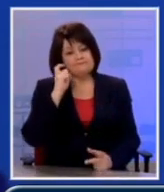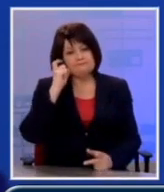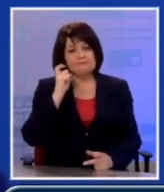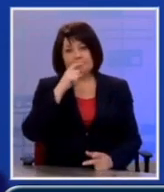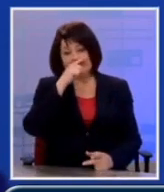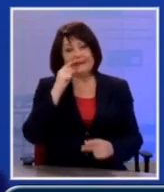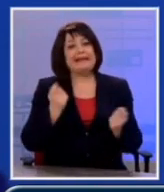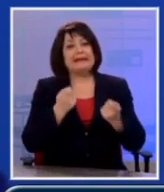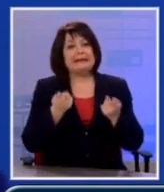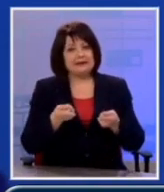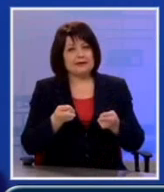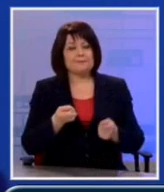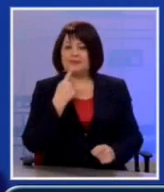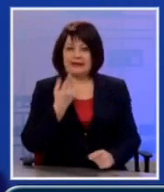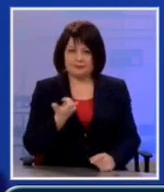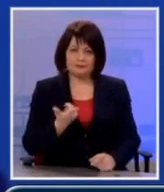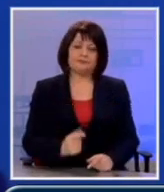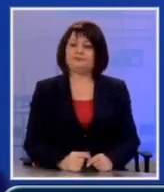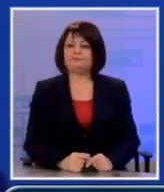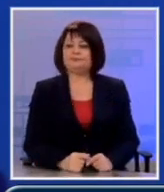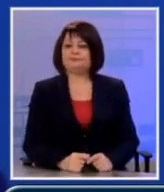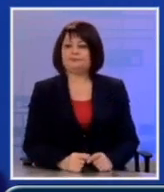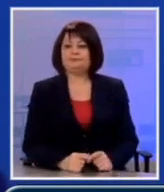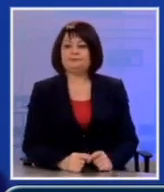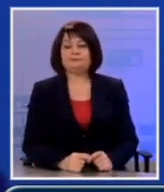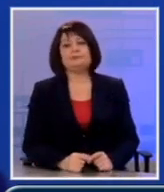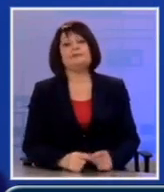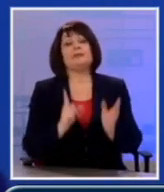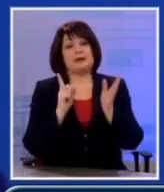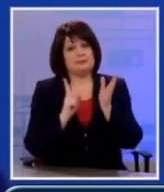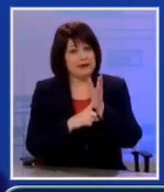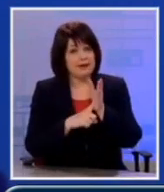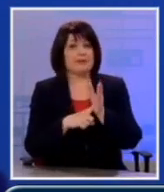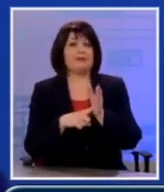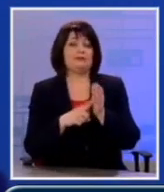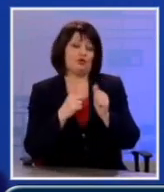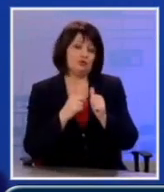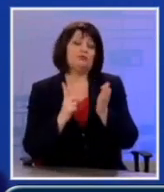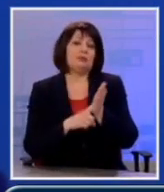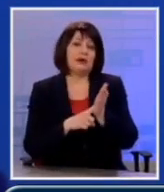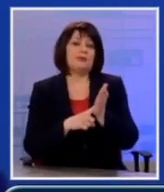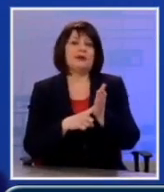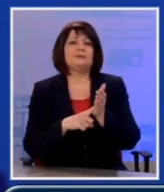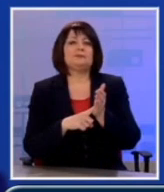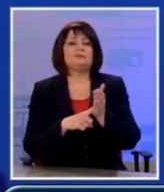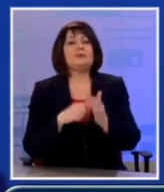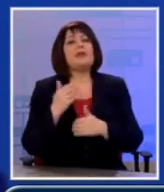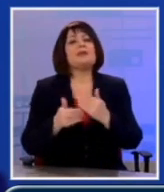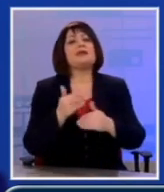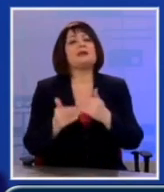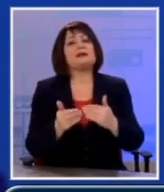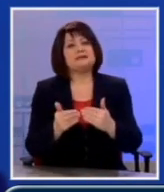τα πράγματα είναι η εξής. Το πρώτο είναι ότι πρέπει να μπούμε σε μία